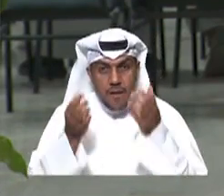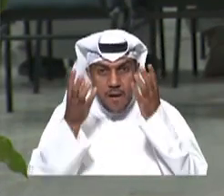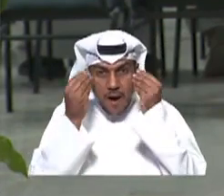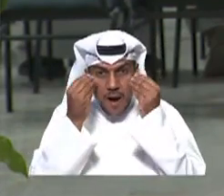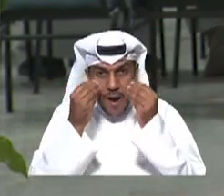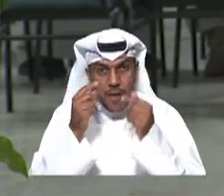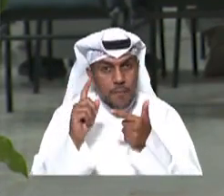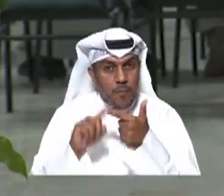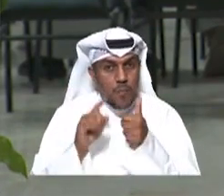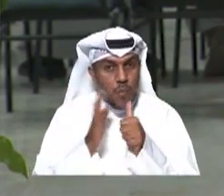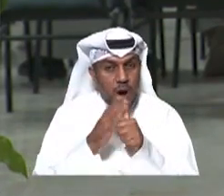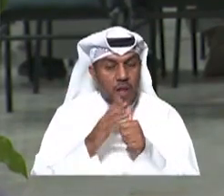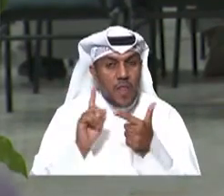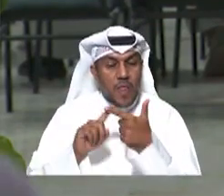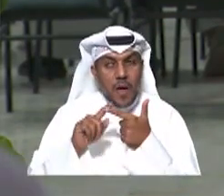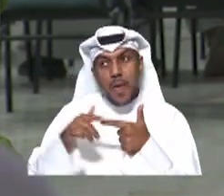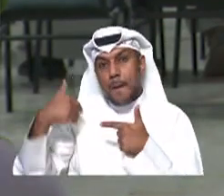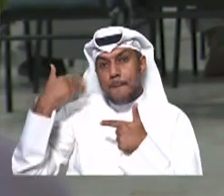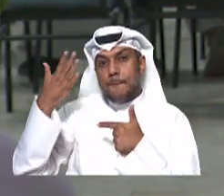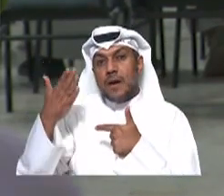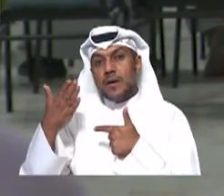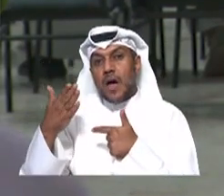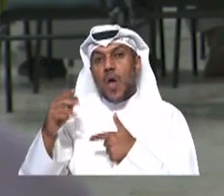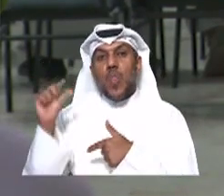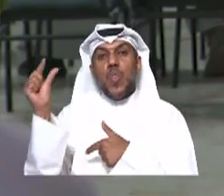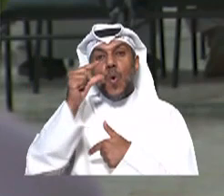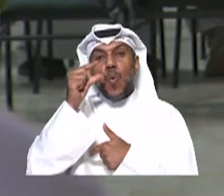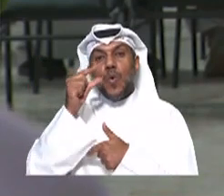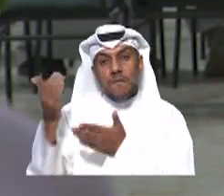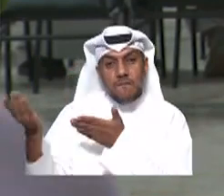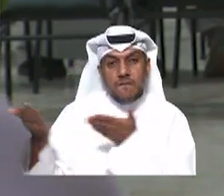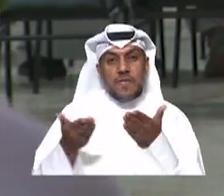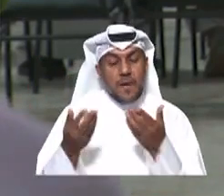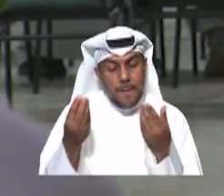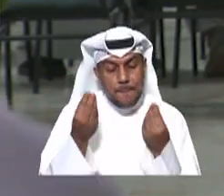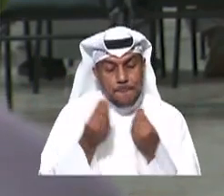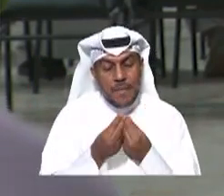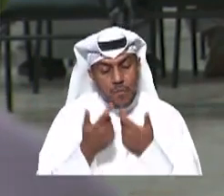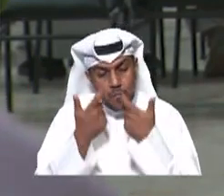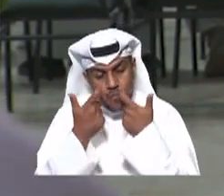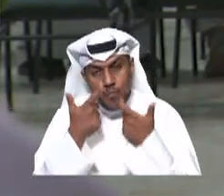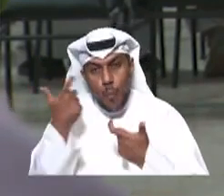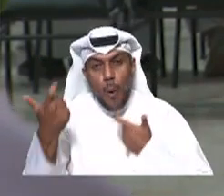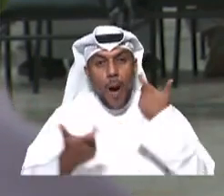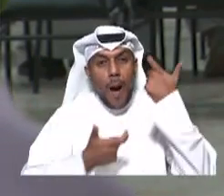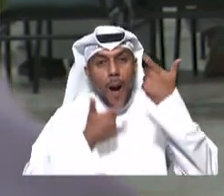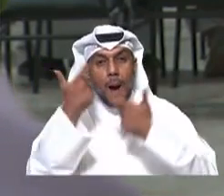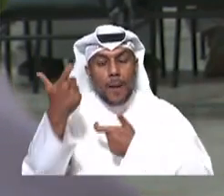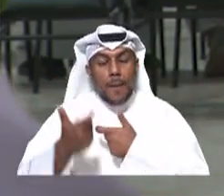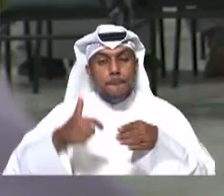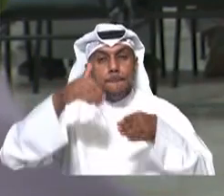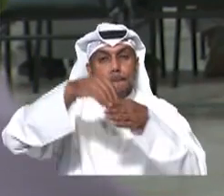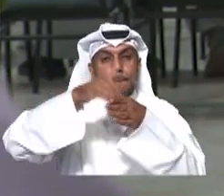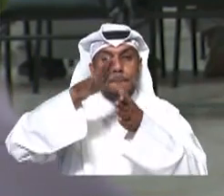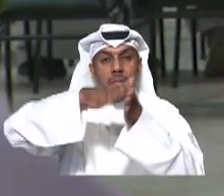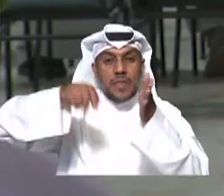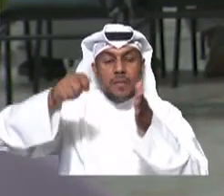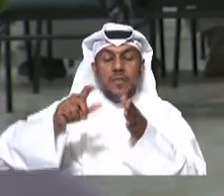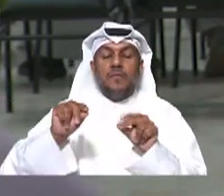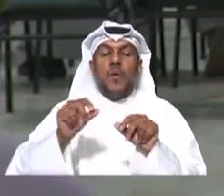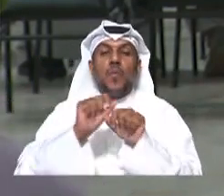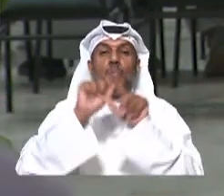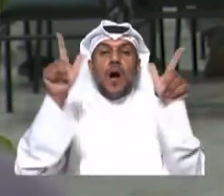العملية الانتخابية والتباهي في الديمقراطية الكويتية عالميا ومحليا، والتأكد من سيرها بنهج شفاف